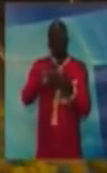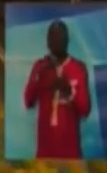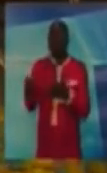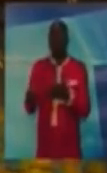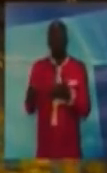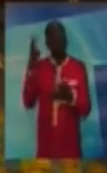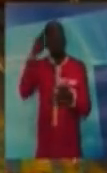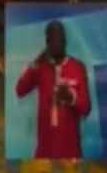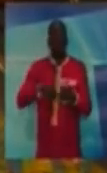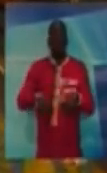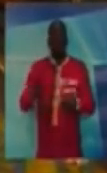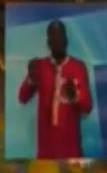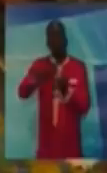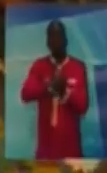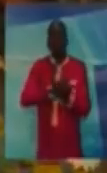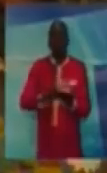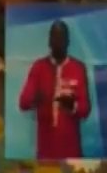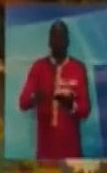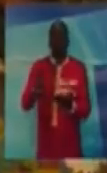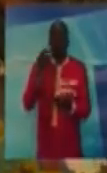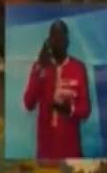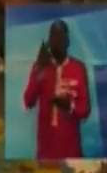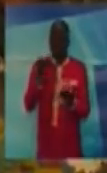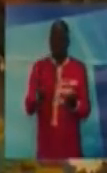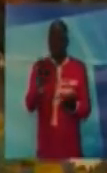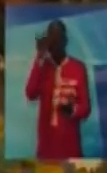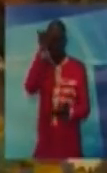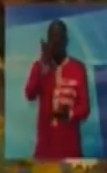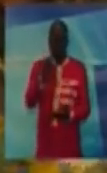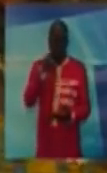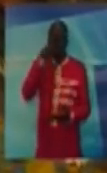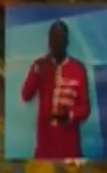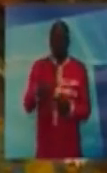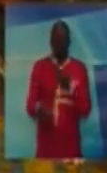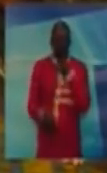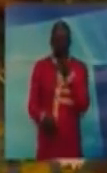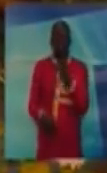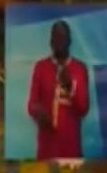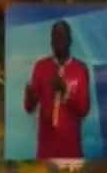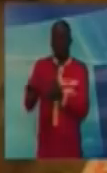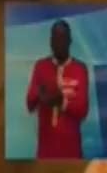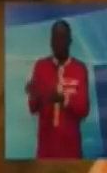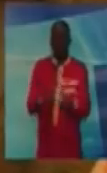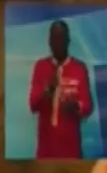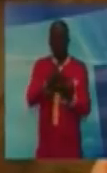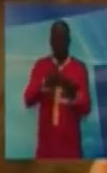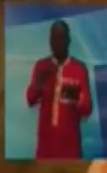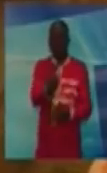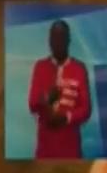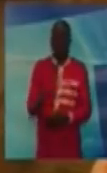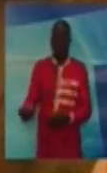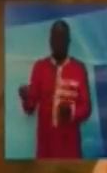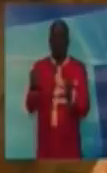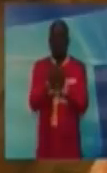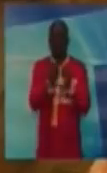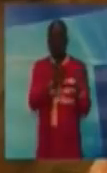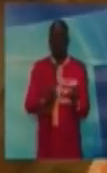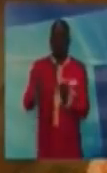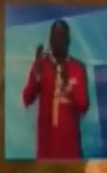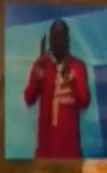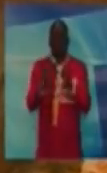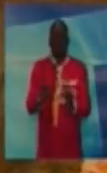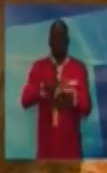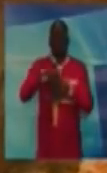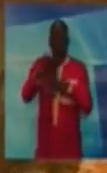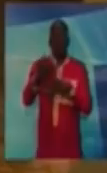et la situation se dérade. Donc voilà pourquoi il faut certainement dire qu'il faut faire quelque chose. Et selon les organisateurs, au-delà